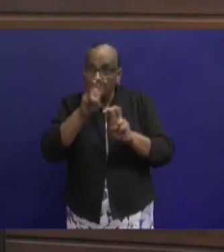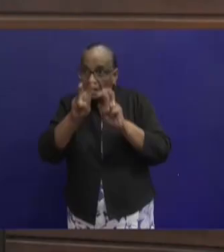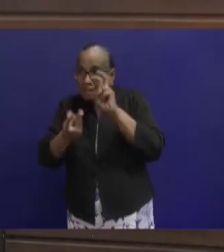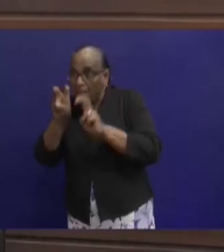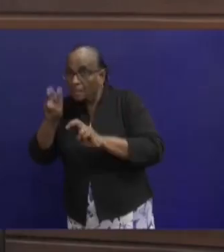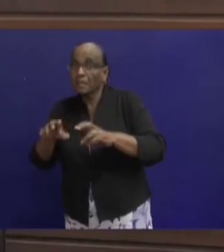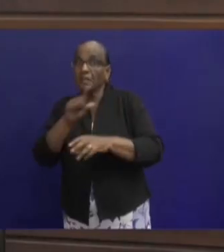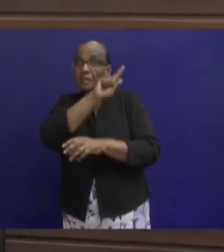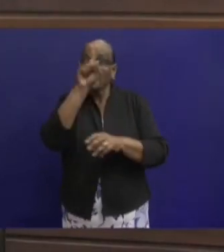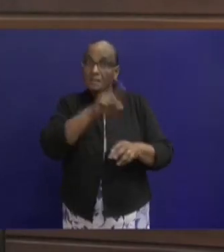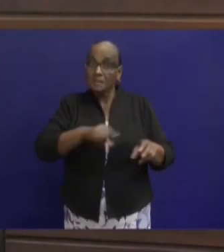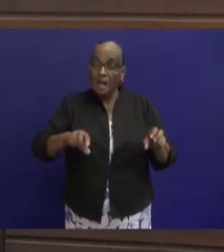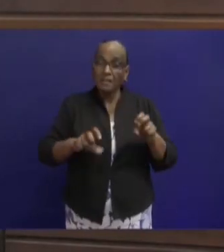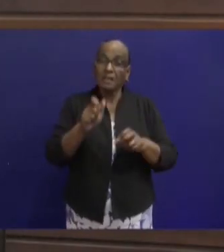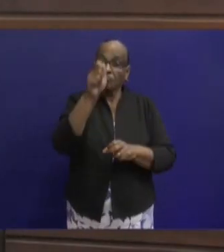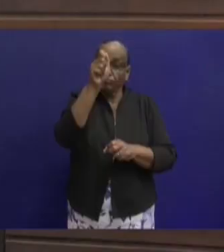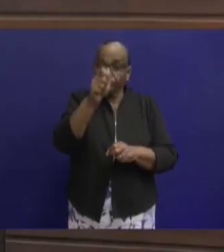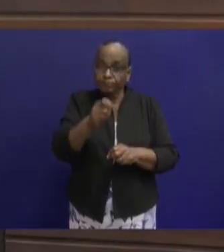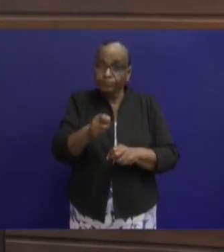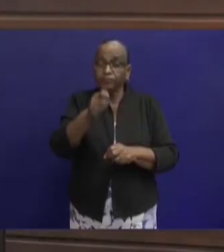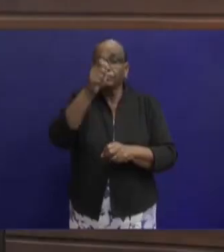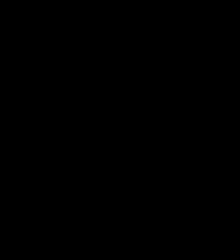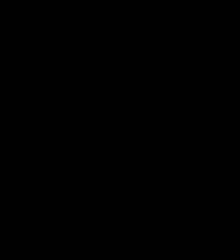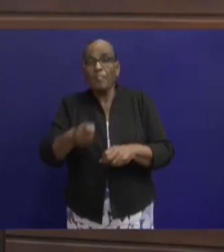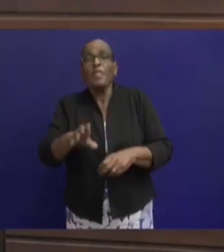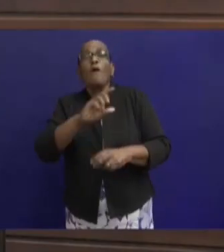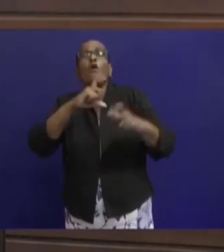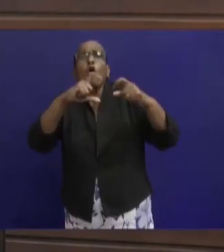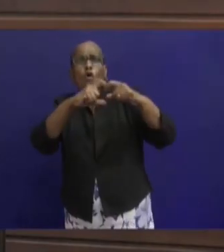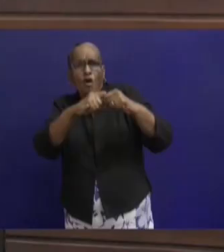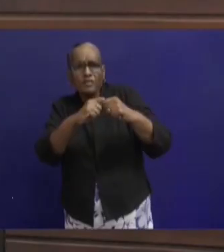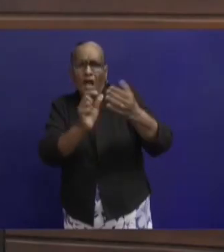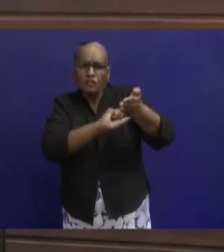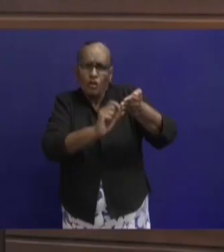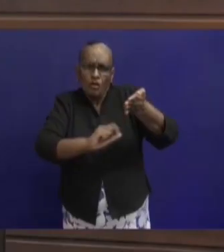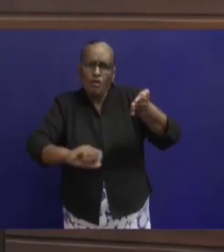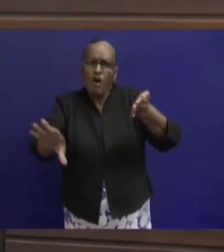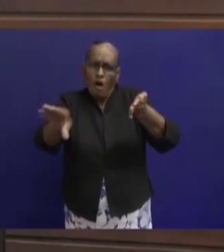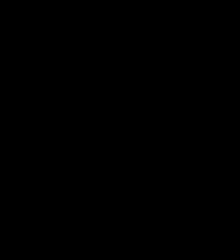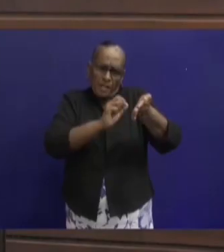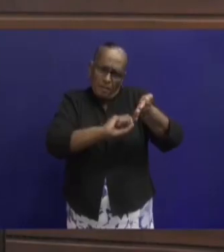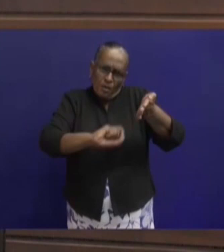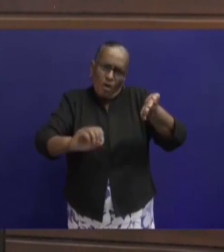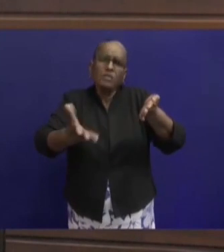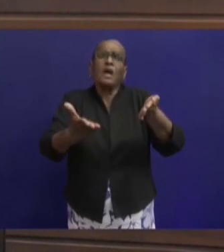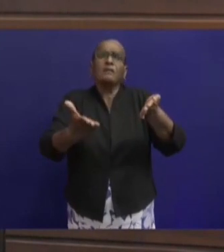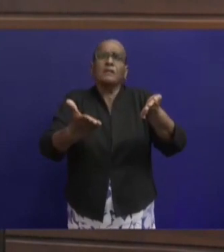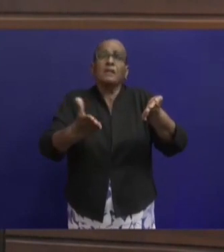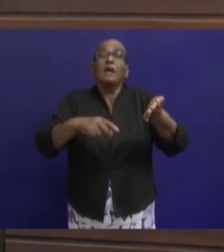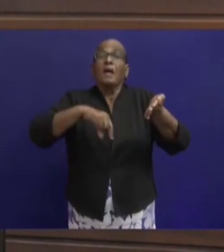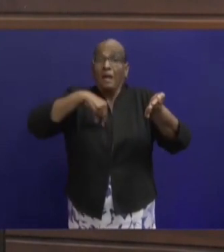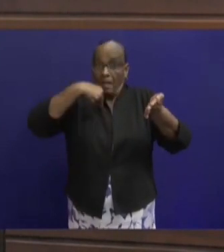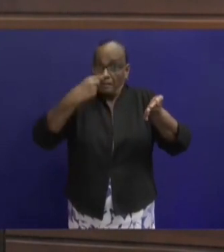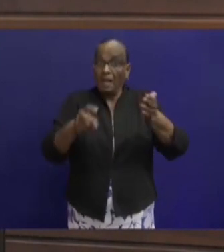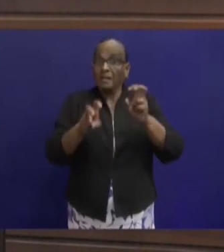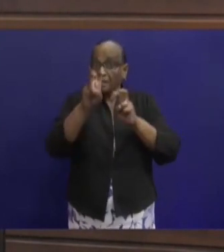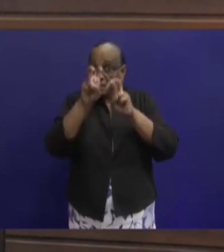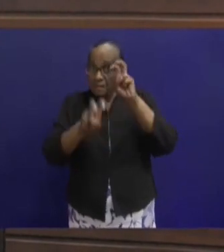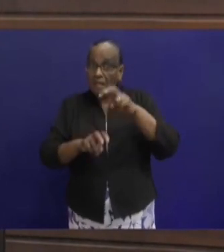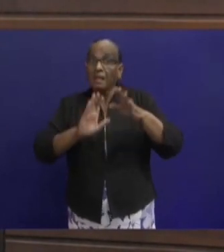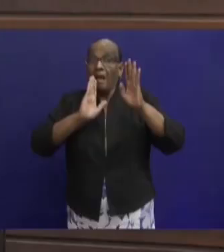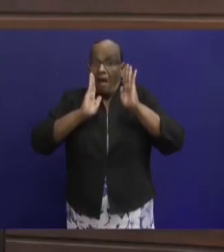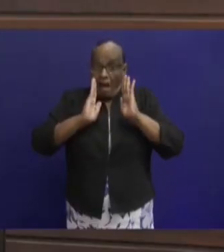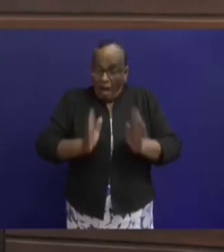ook nog door, door de Port Health Officers. Er worden contactgegevens van ze opgenomen. Vooraf haand hebben we dus al de screening gedaan,